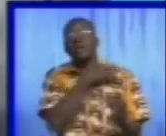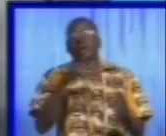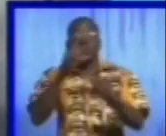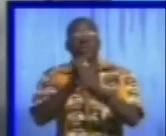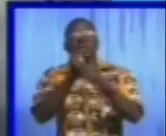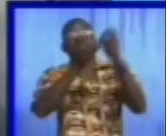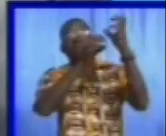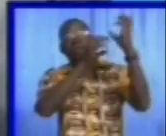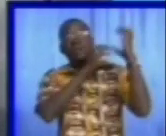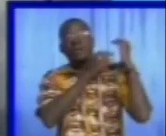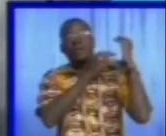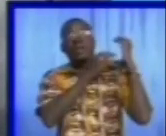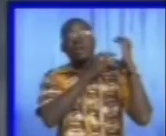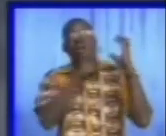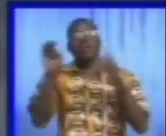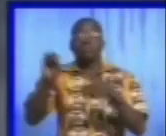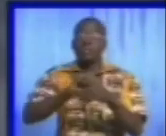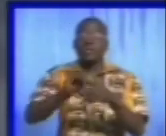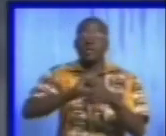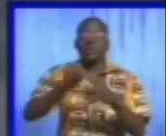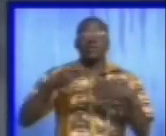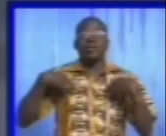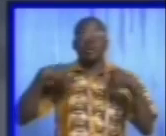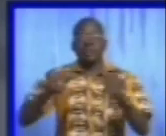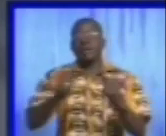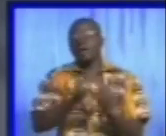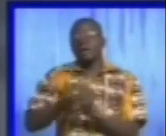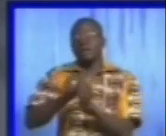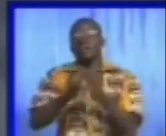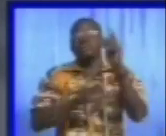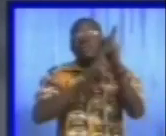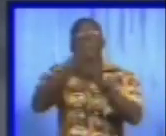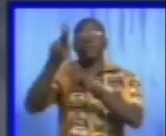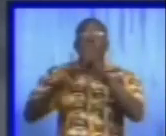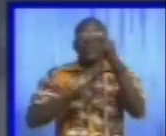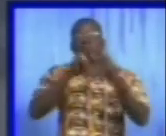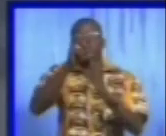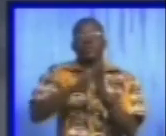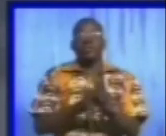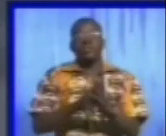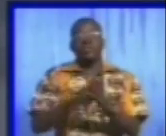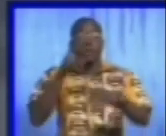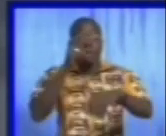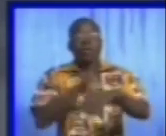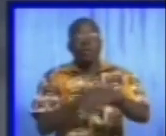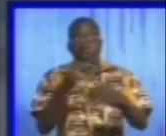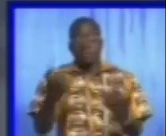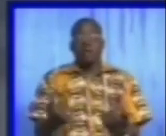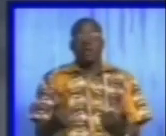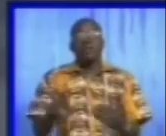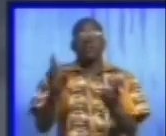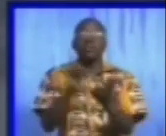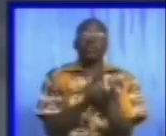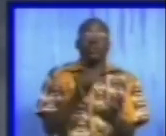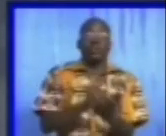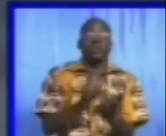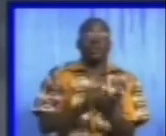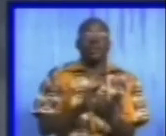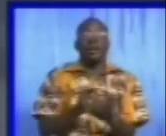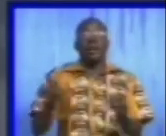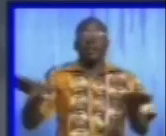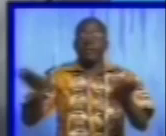charge des soins de santé à l'ensemble de la population. À l'heure actuelle, le dossier est